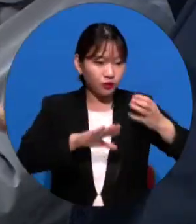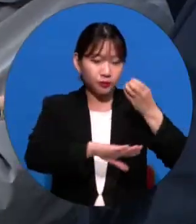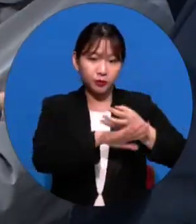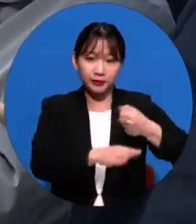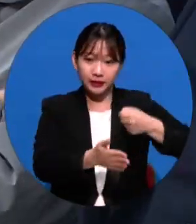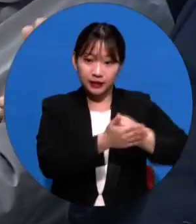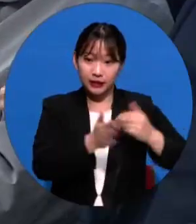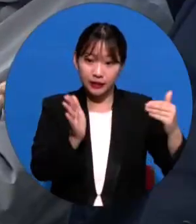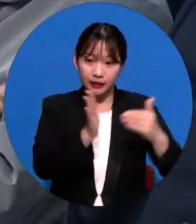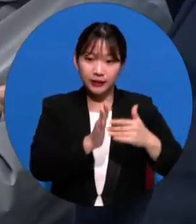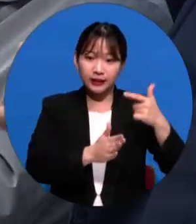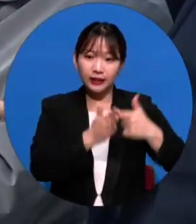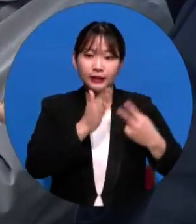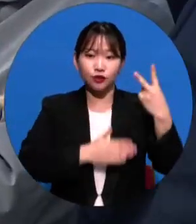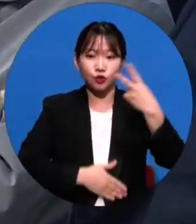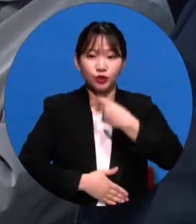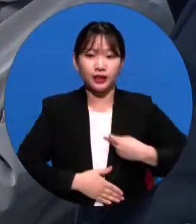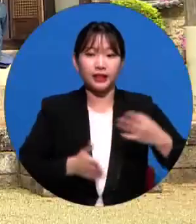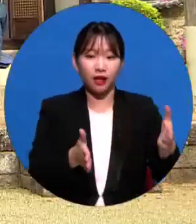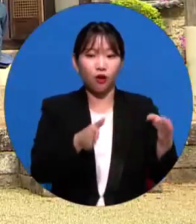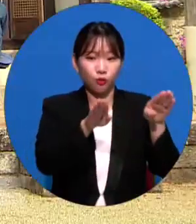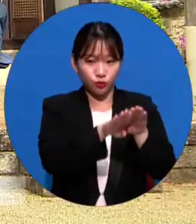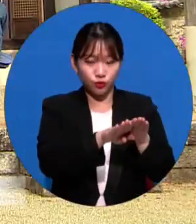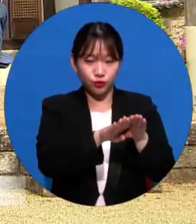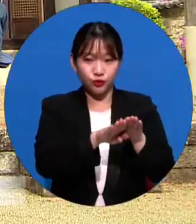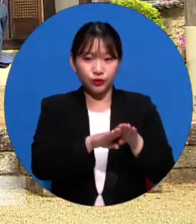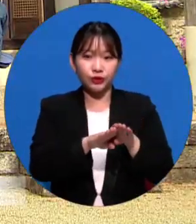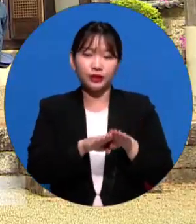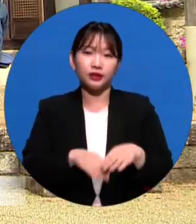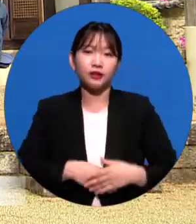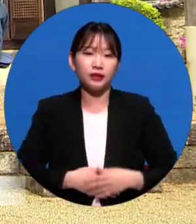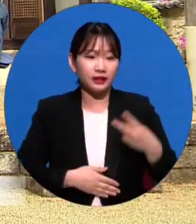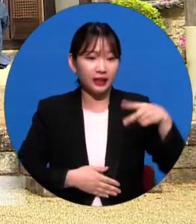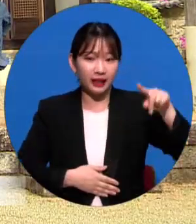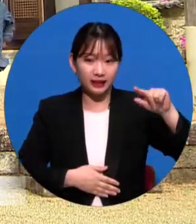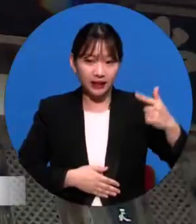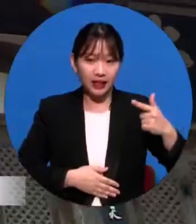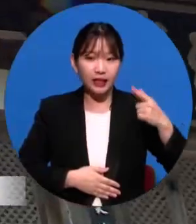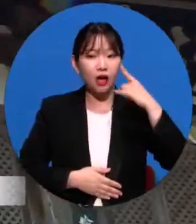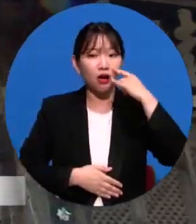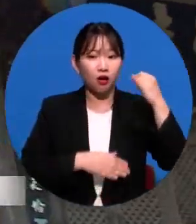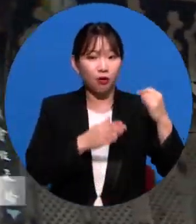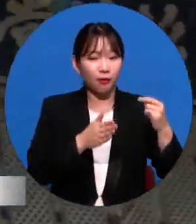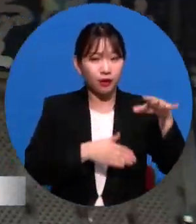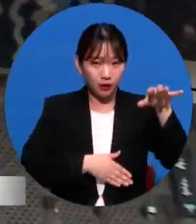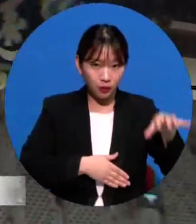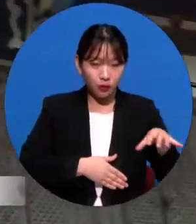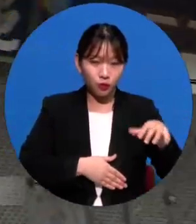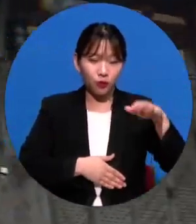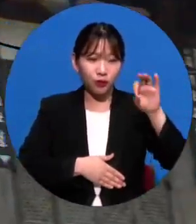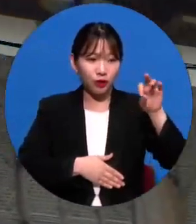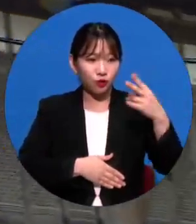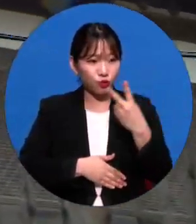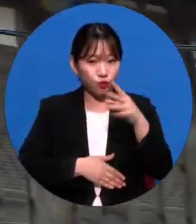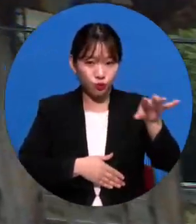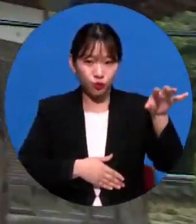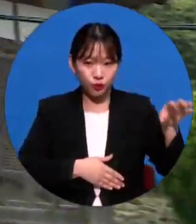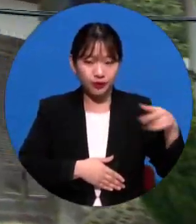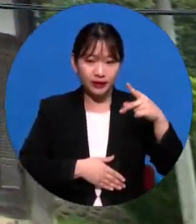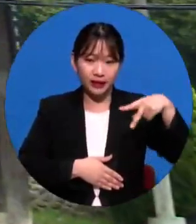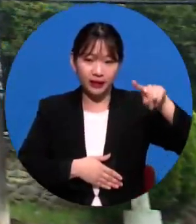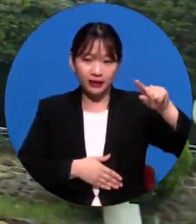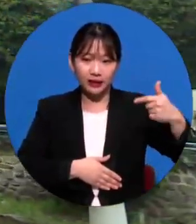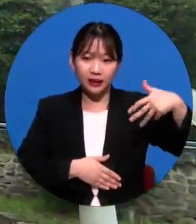지정된 강진의 두 제각. 강진군은 다산의 외가이자 해남 윤씨의 상징인 영모당과 추원당을 다산